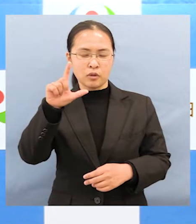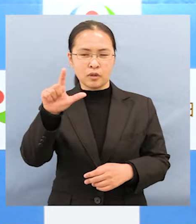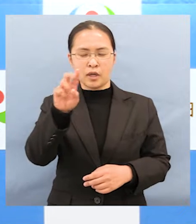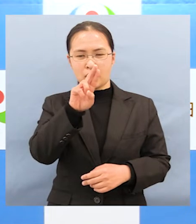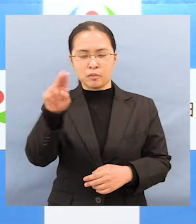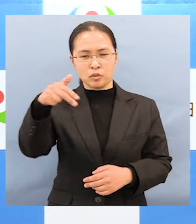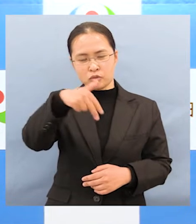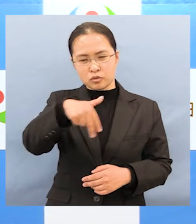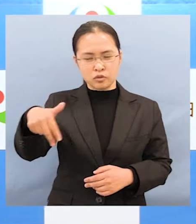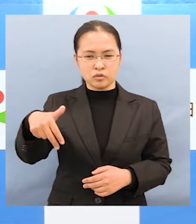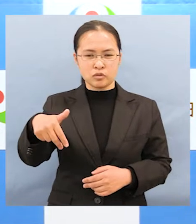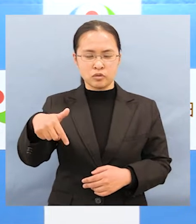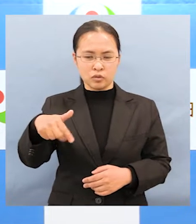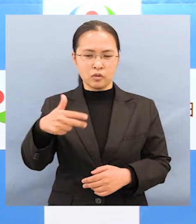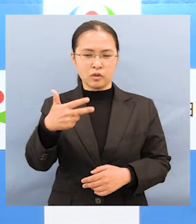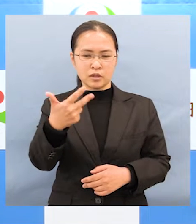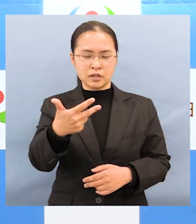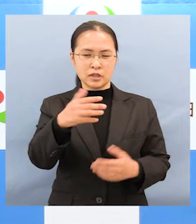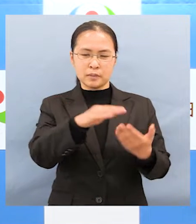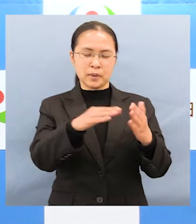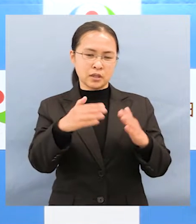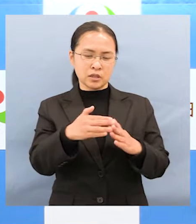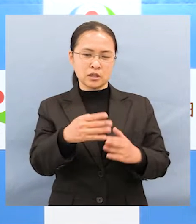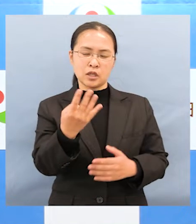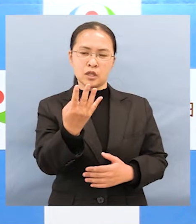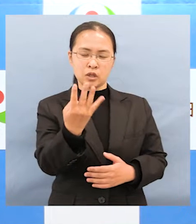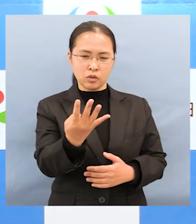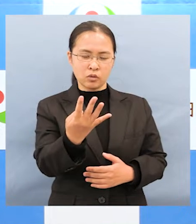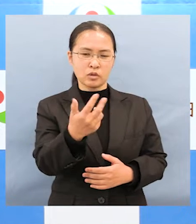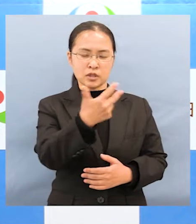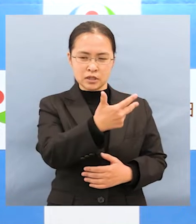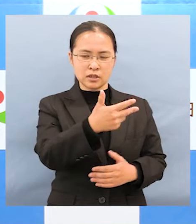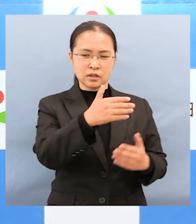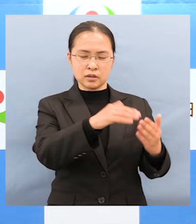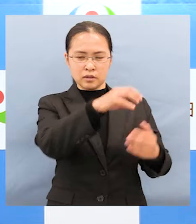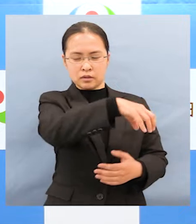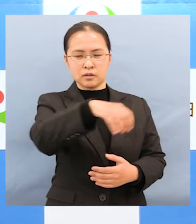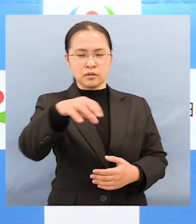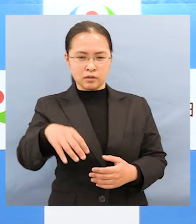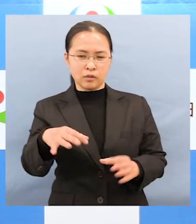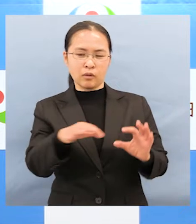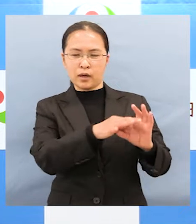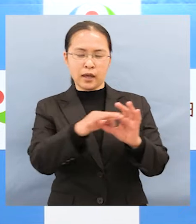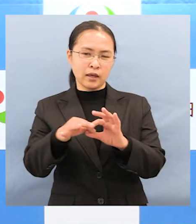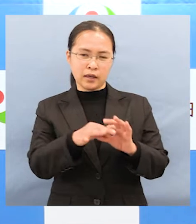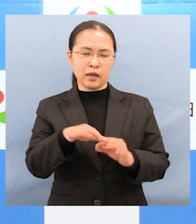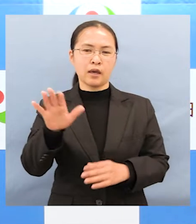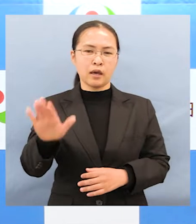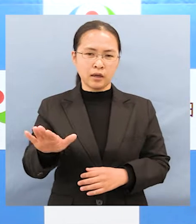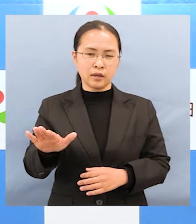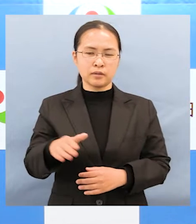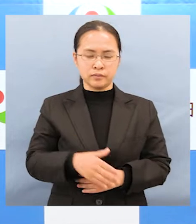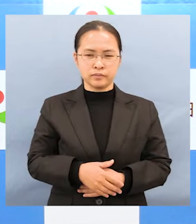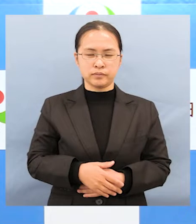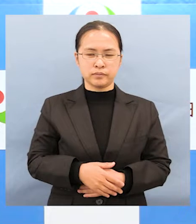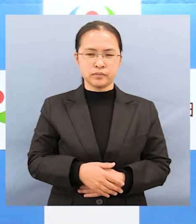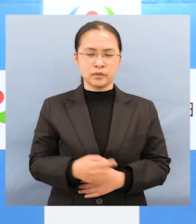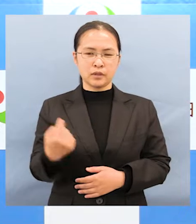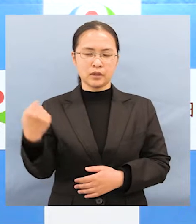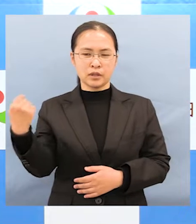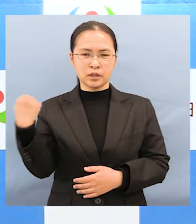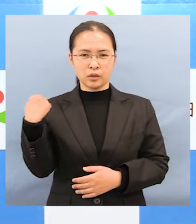の、この近隣市町4市との連携協定もありましたし、また